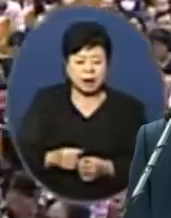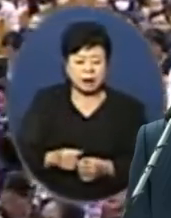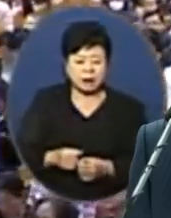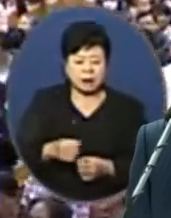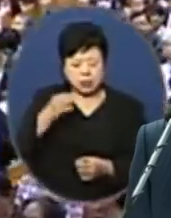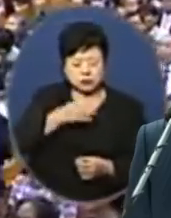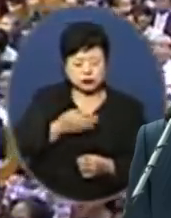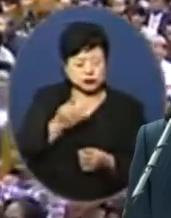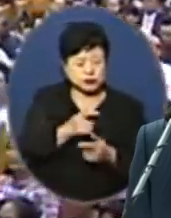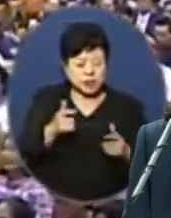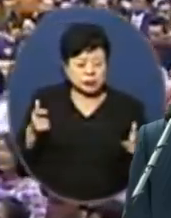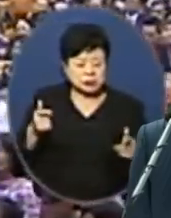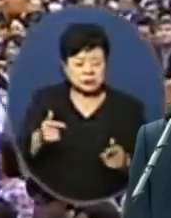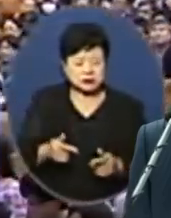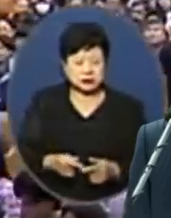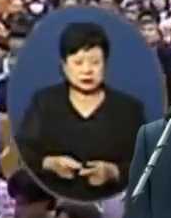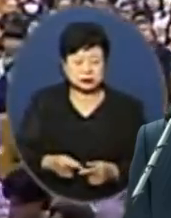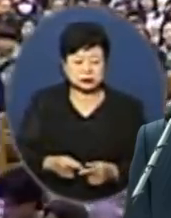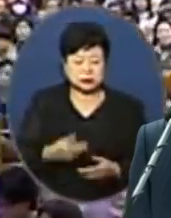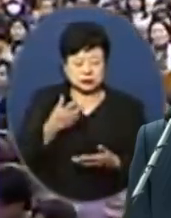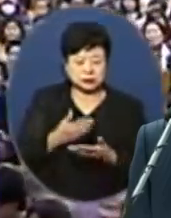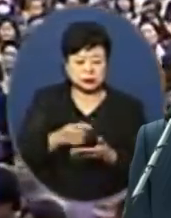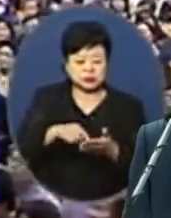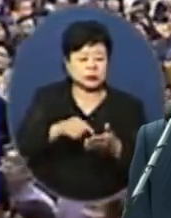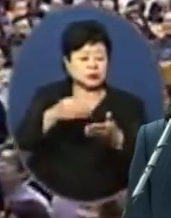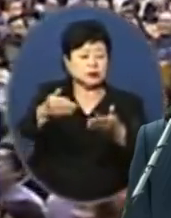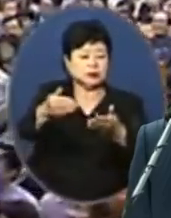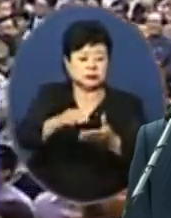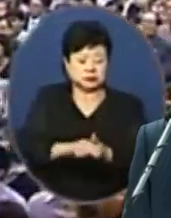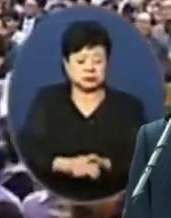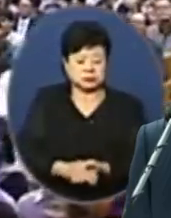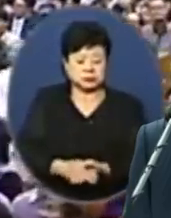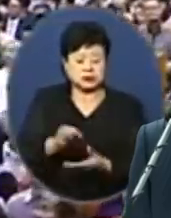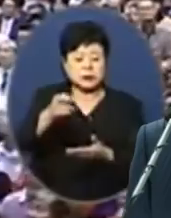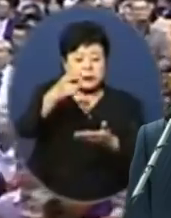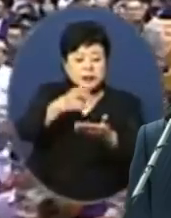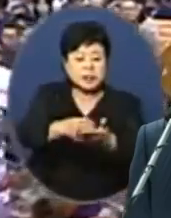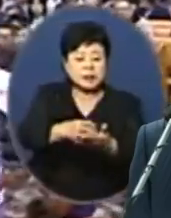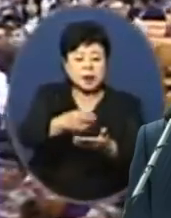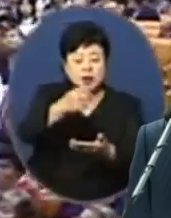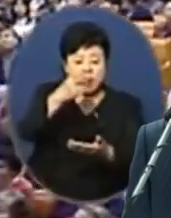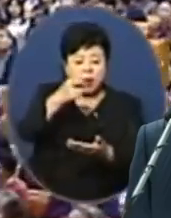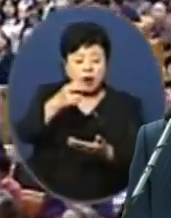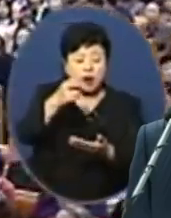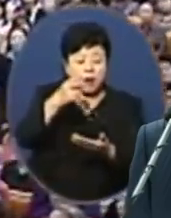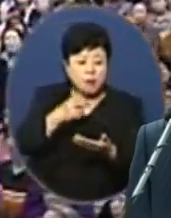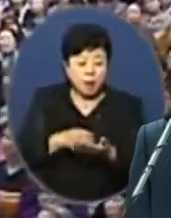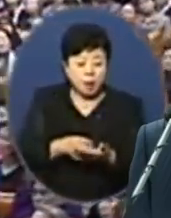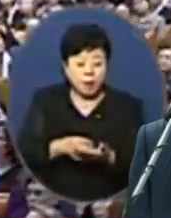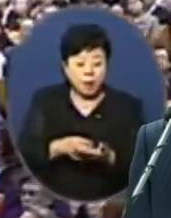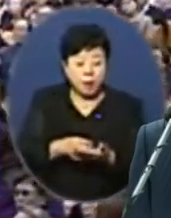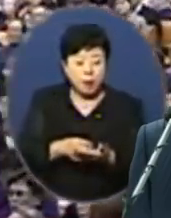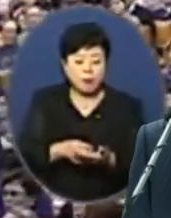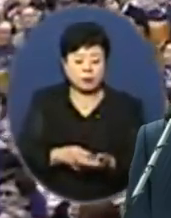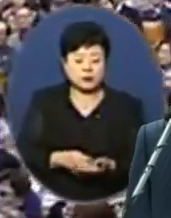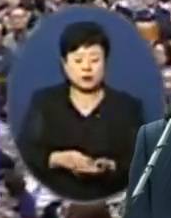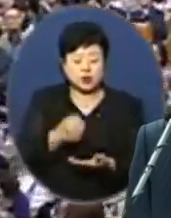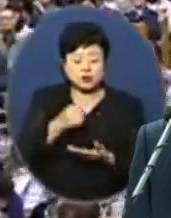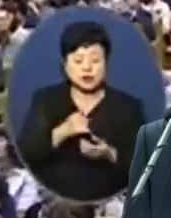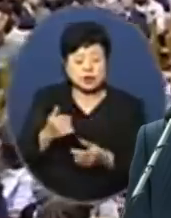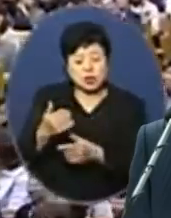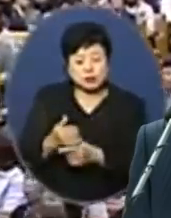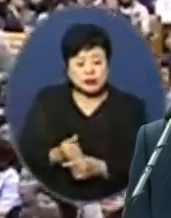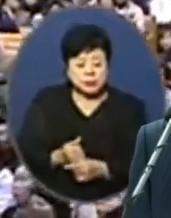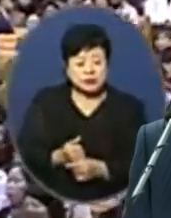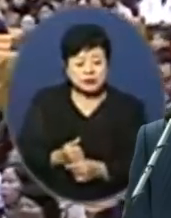법조문으로선 정서를 지우시고, 이건 무슨 말이냐면 십계명 같은 법조문, 우리를 죄인이라고